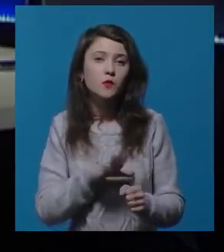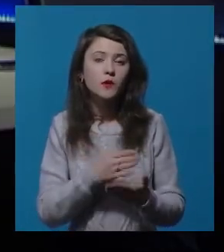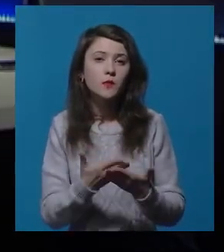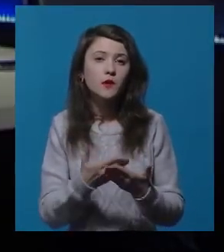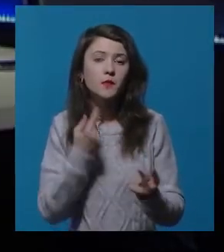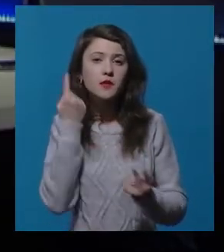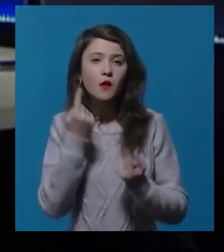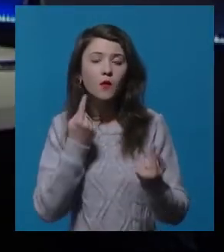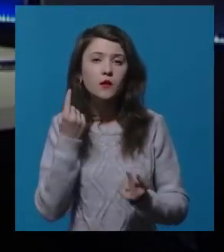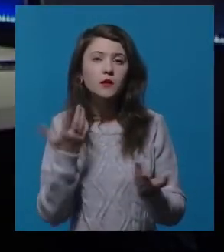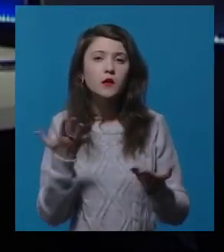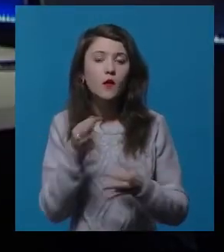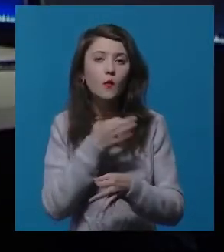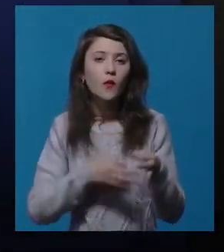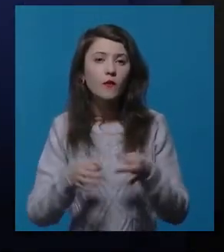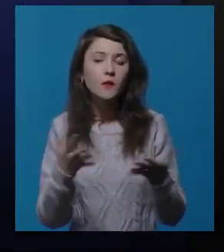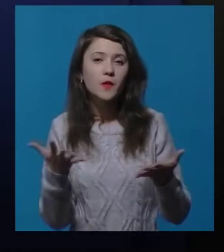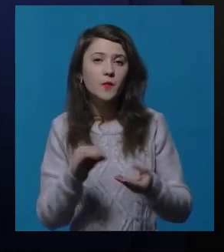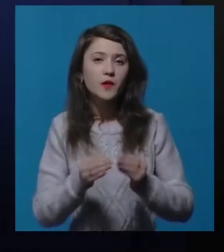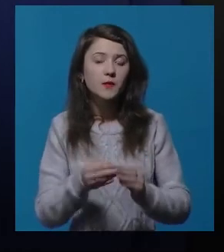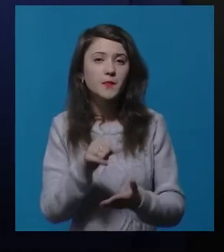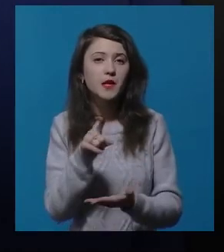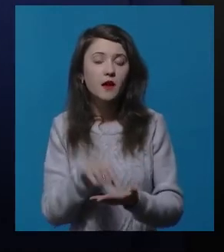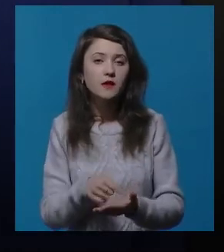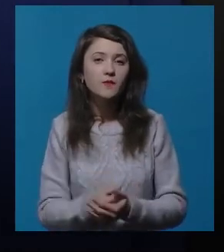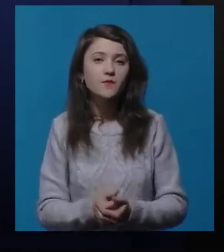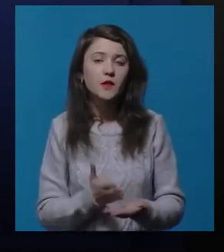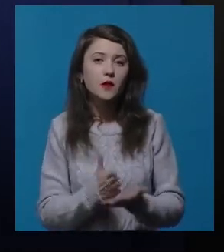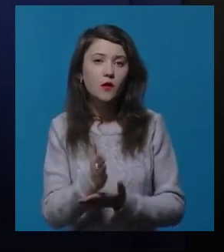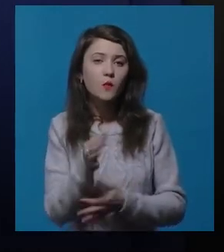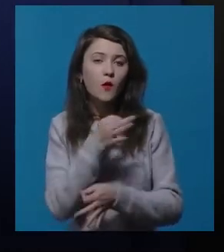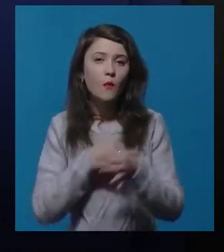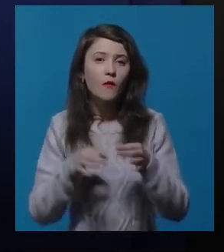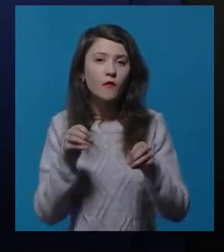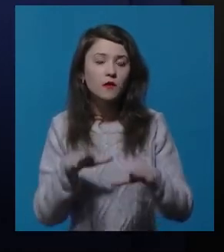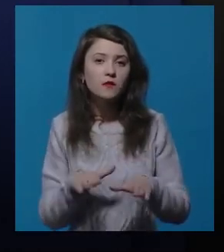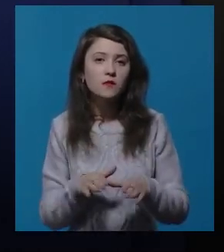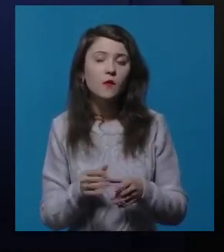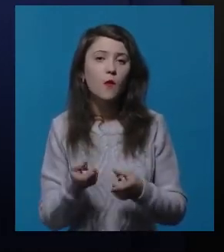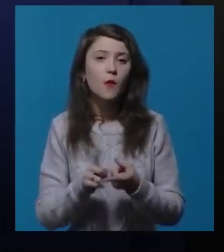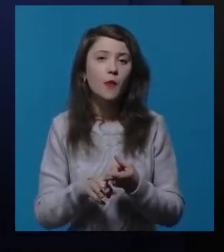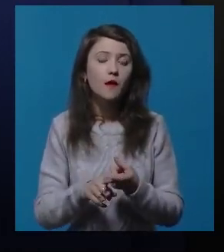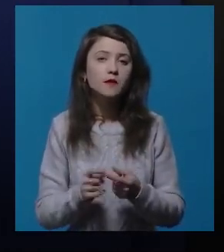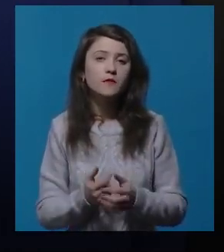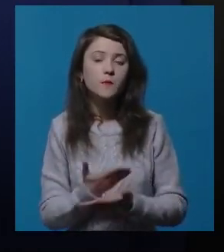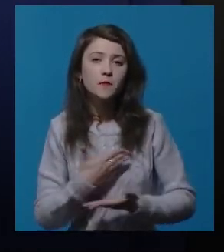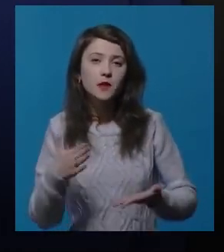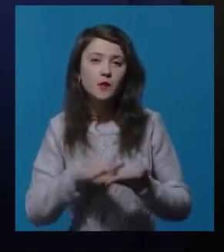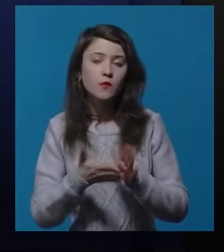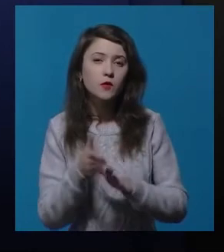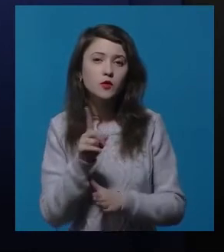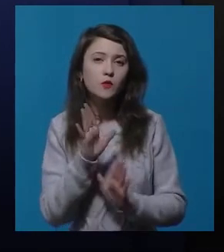експерти, які обговорюють певні проблемні питання, і шляхом обговорення, контактів спільних, ми домовляємося про те, що